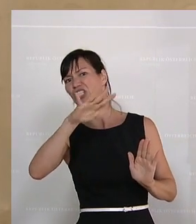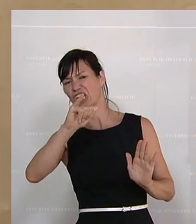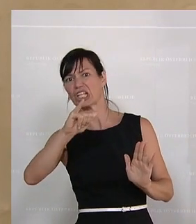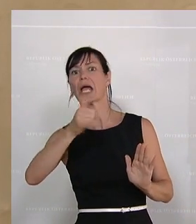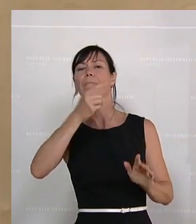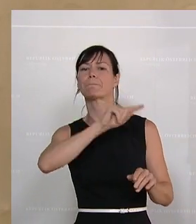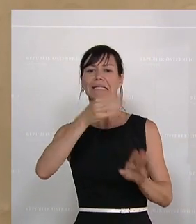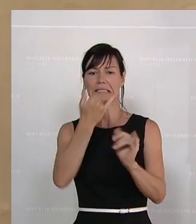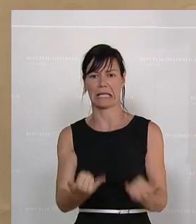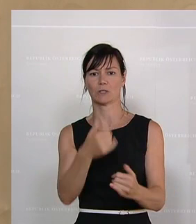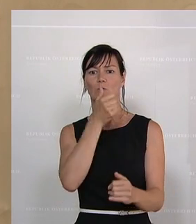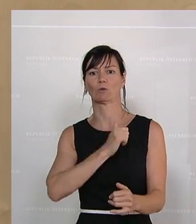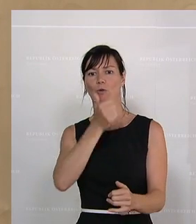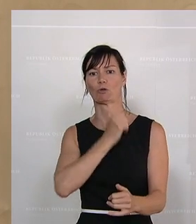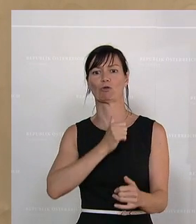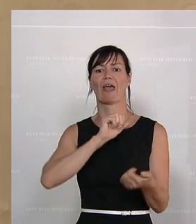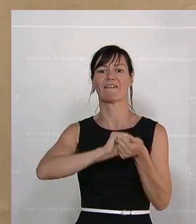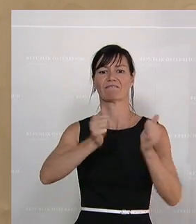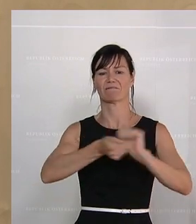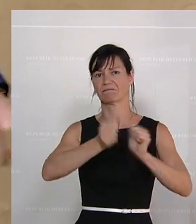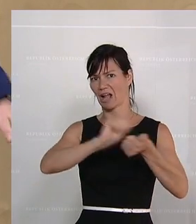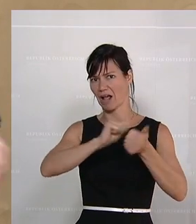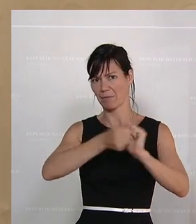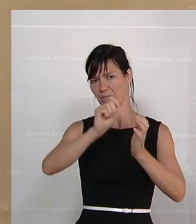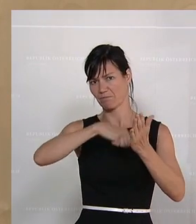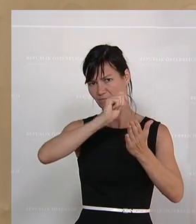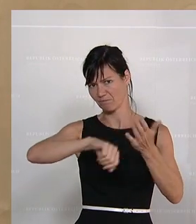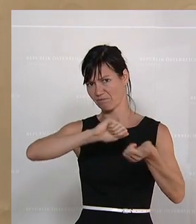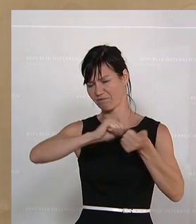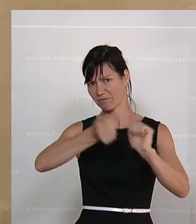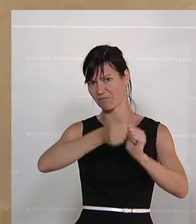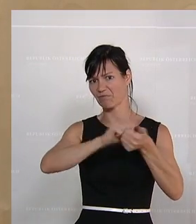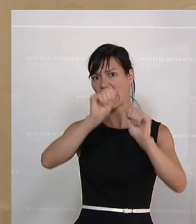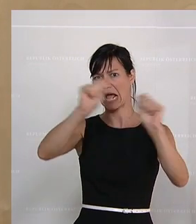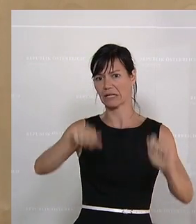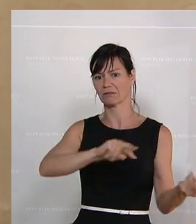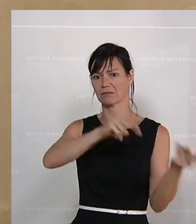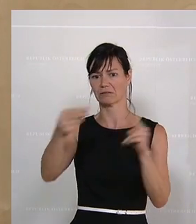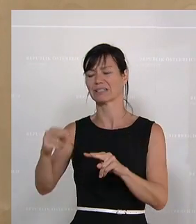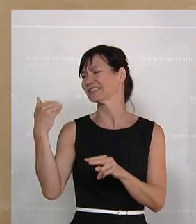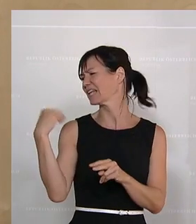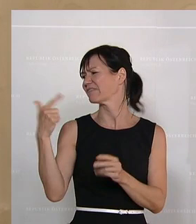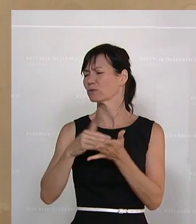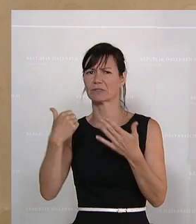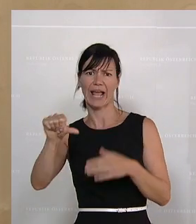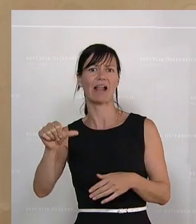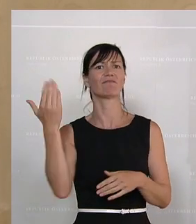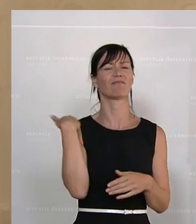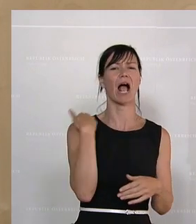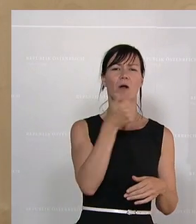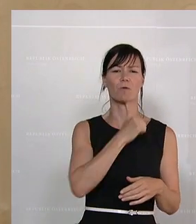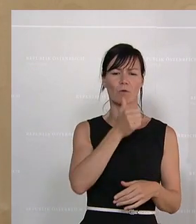agentur martin radschawi seit 2000 seit februar 2011 kommunikationschef der grüne bundespartei